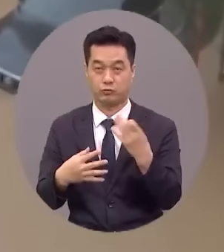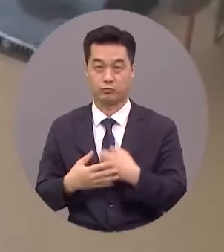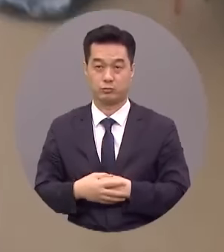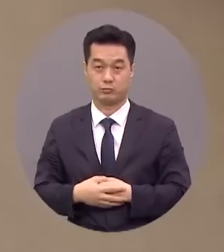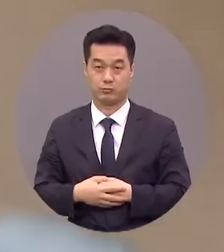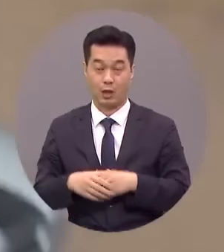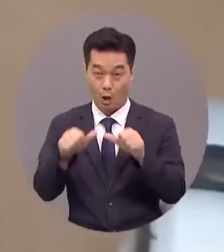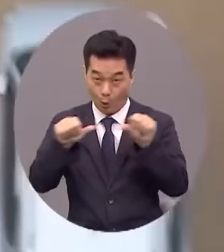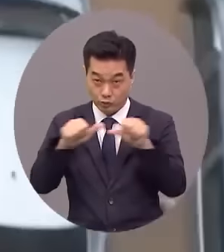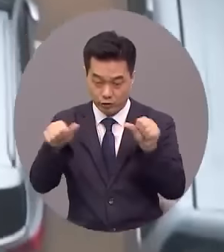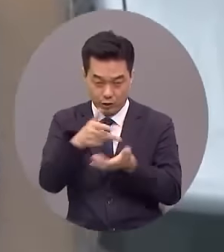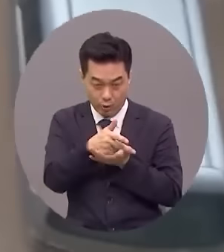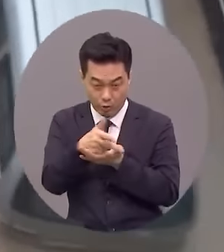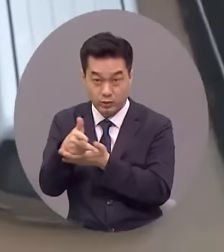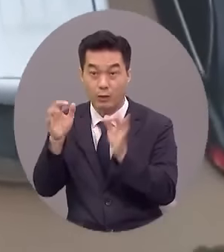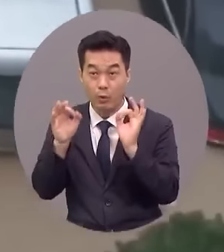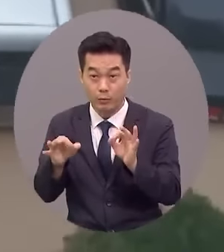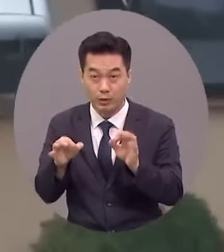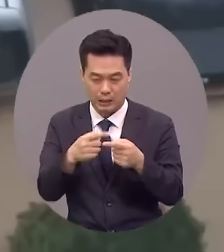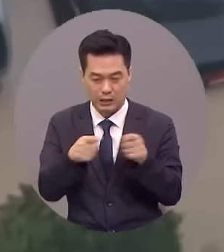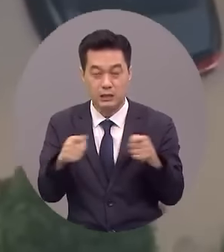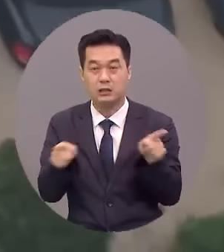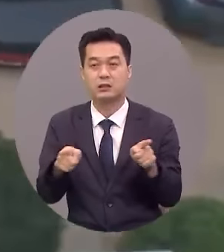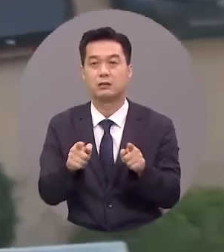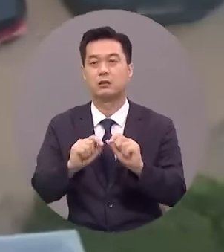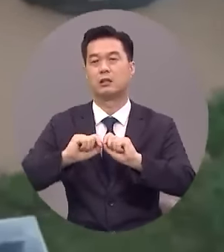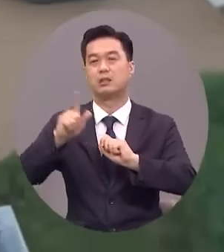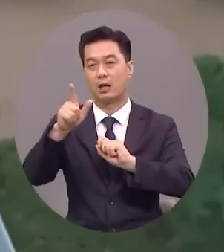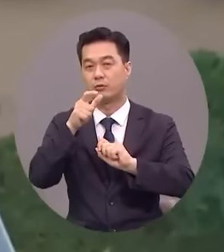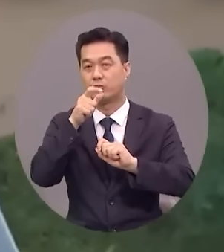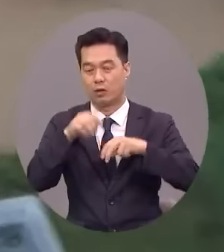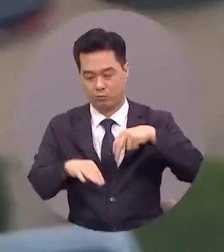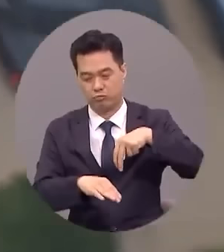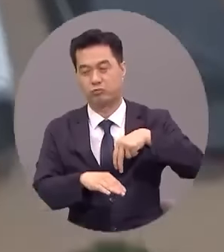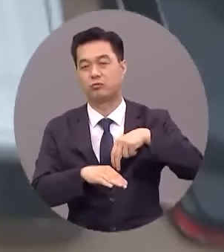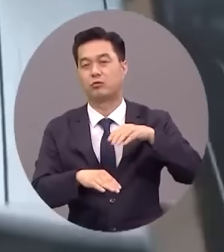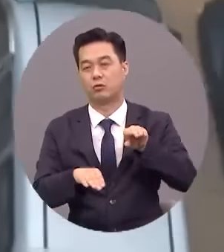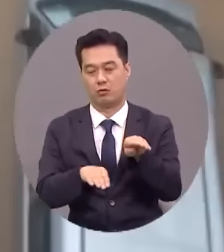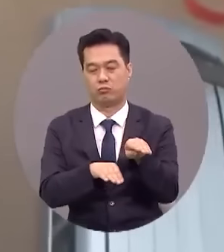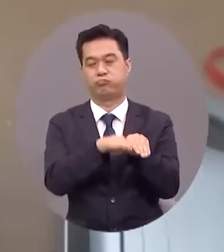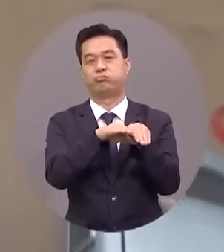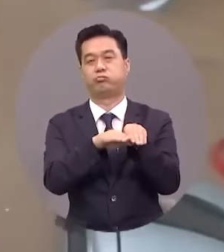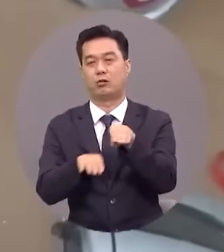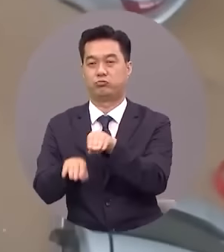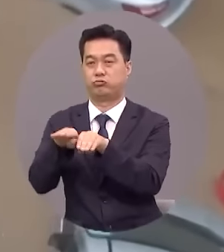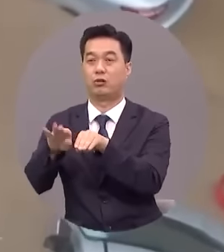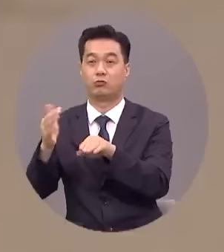5층에서 촬영된 영상을 보면 지상인데도 차량 대부분이 번호판도 보이지 않을 정도로 물에